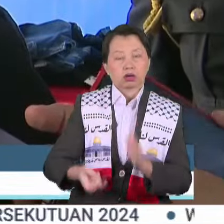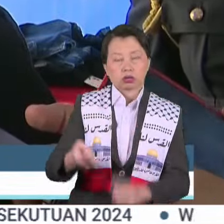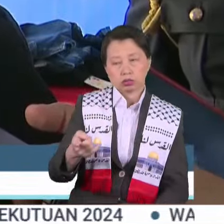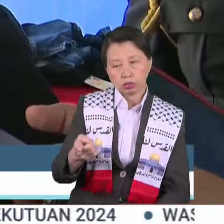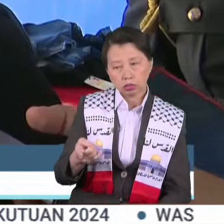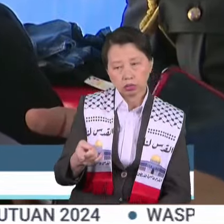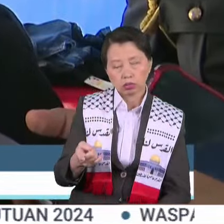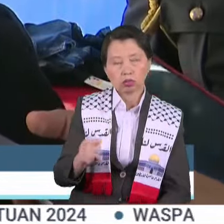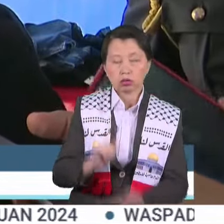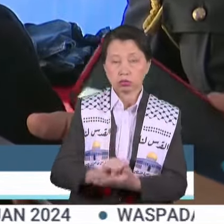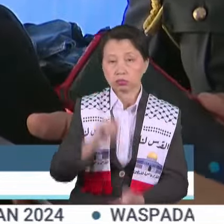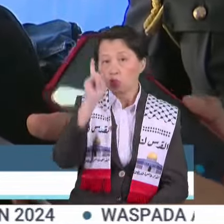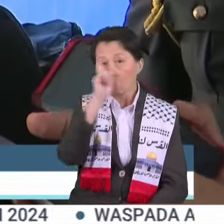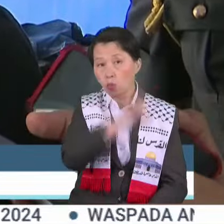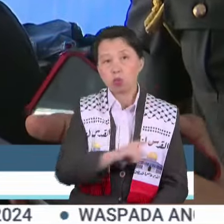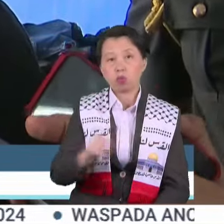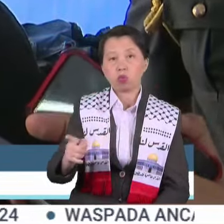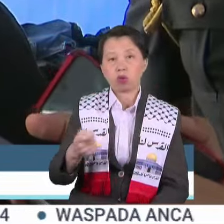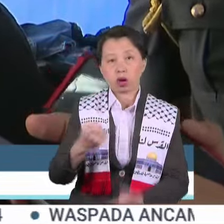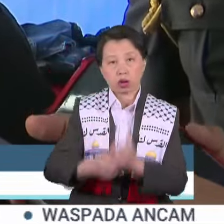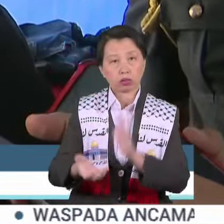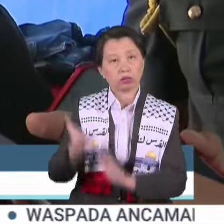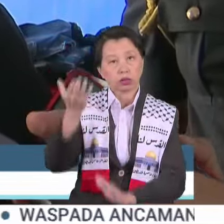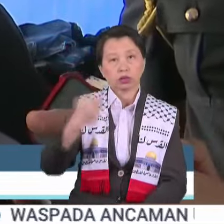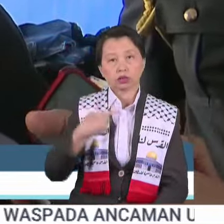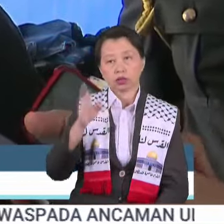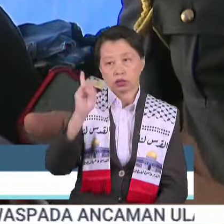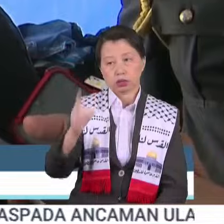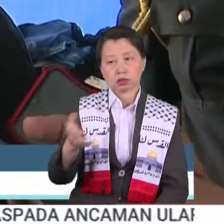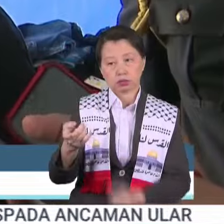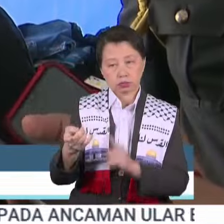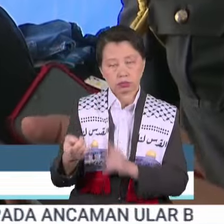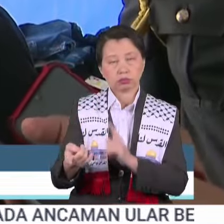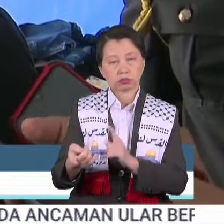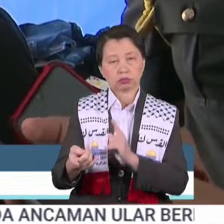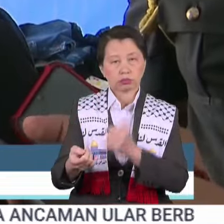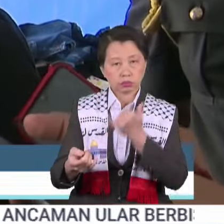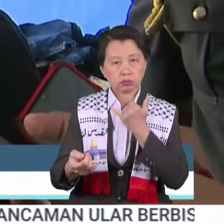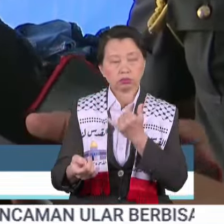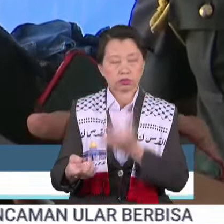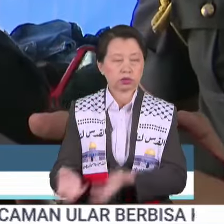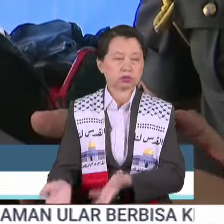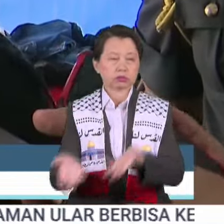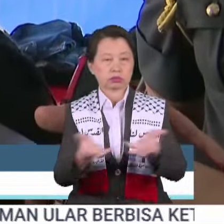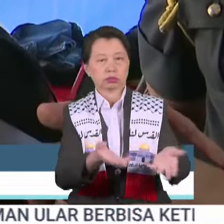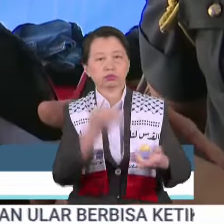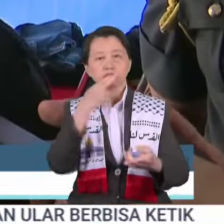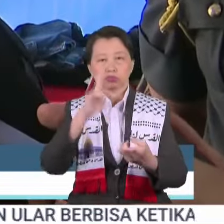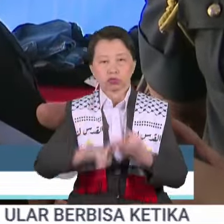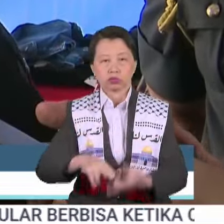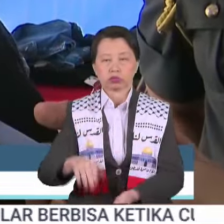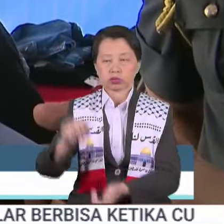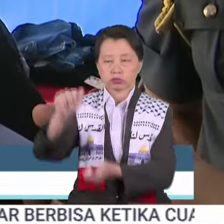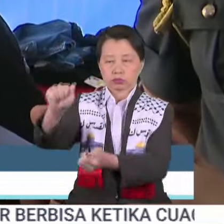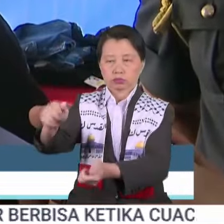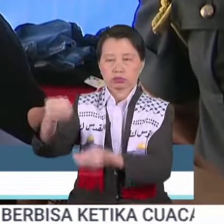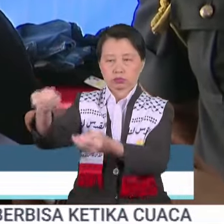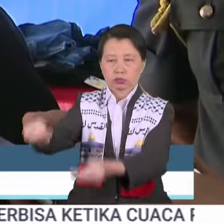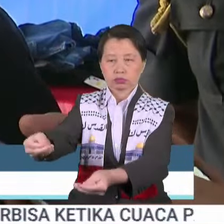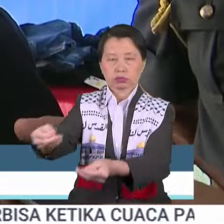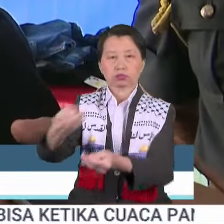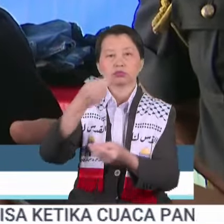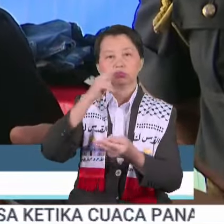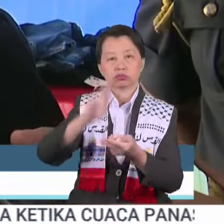yang kata agak drastik dan sebagainya, mana kita akan serahkan pula yang seterusnya adalah notis bertulis, NB. Notis